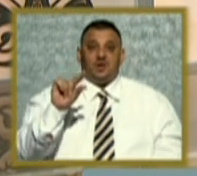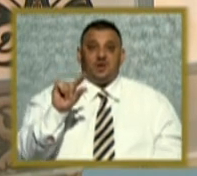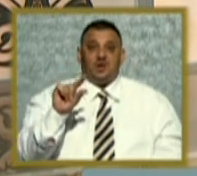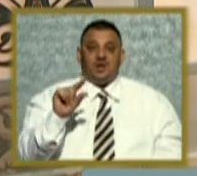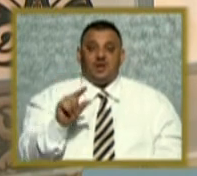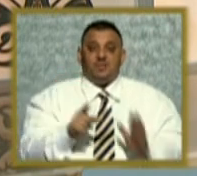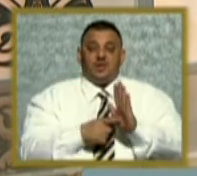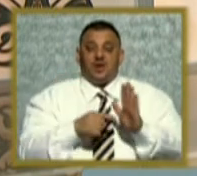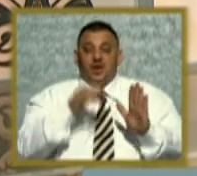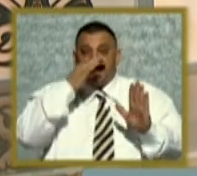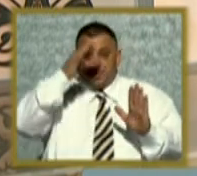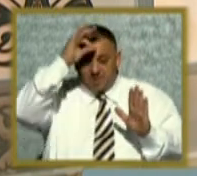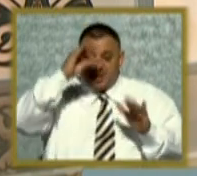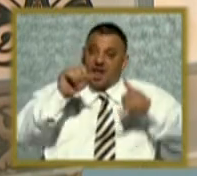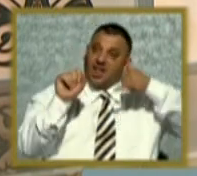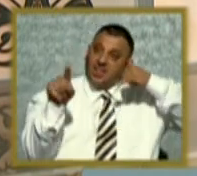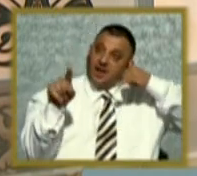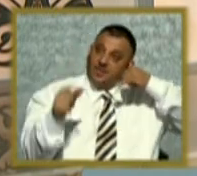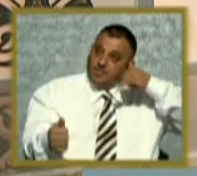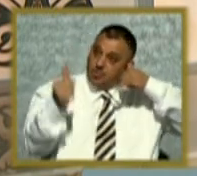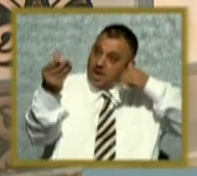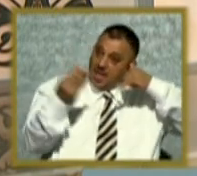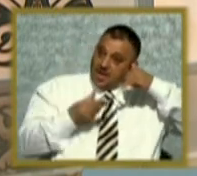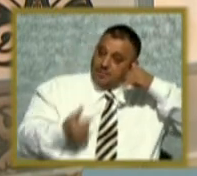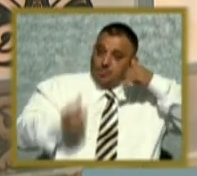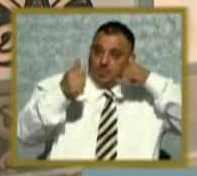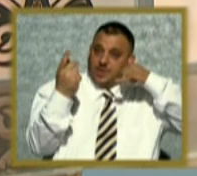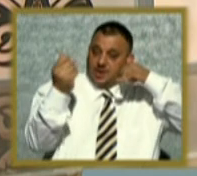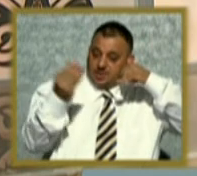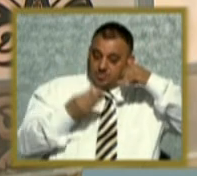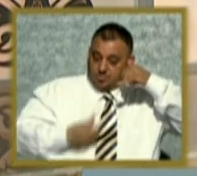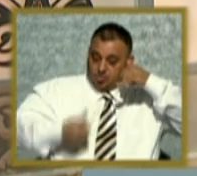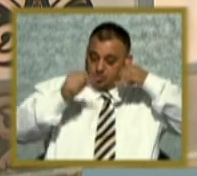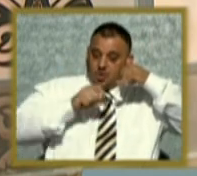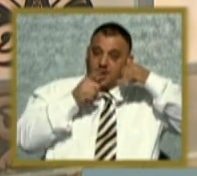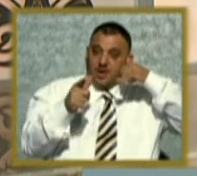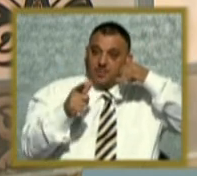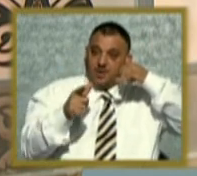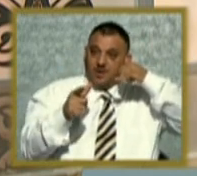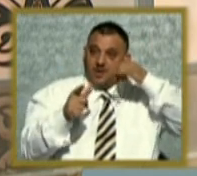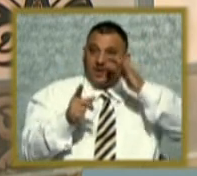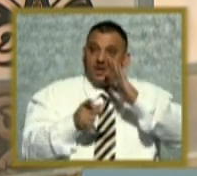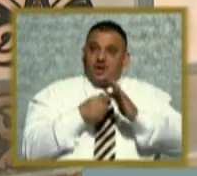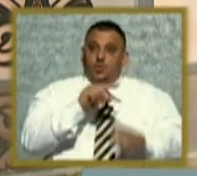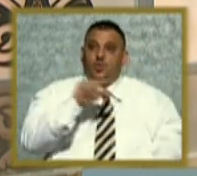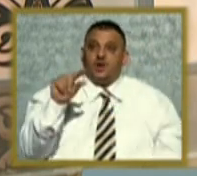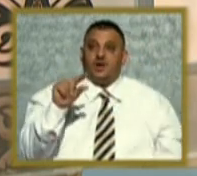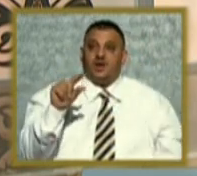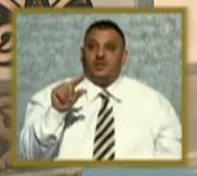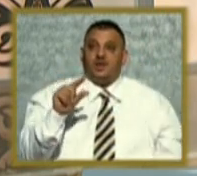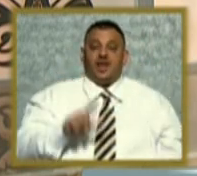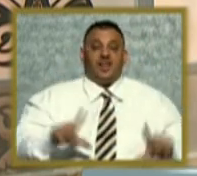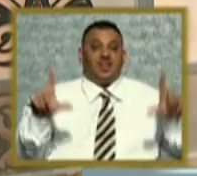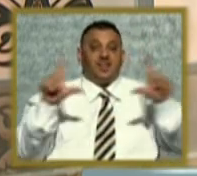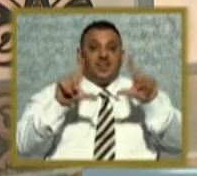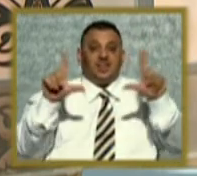أرسل اسم كذا واتصل بكذا تحصل جائزة يعني مبلغ كذا كذا يعني تدخل السحب. هذه وين هذه الثانية وين قنوات ولا